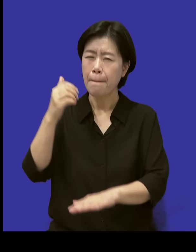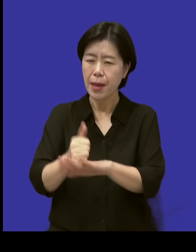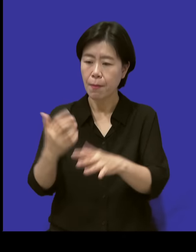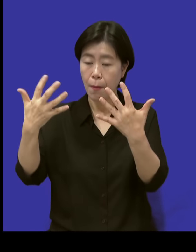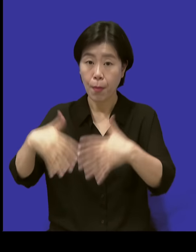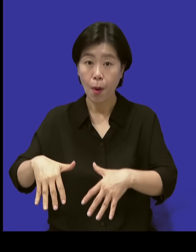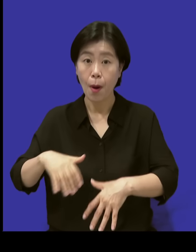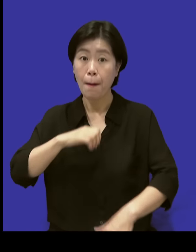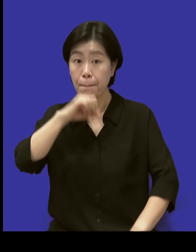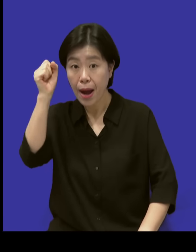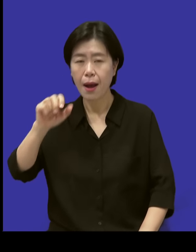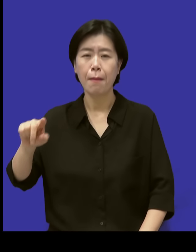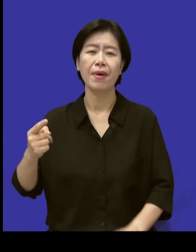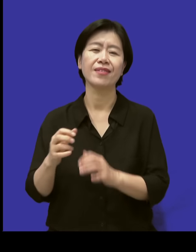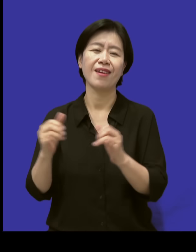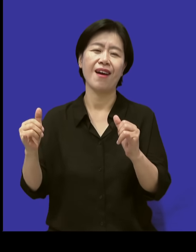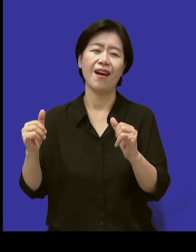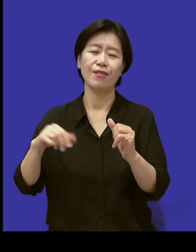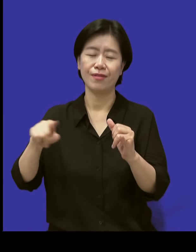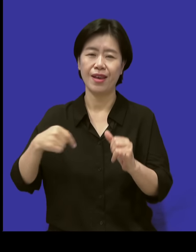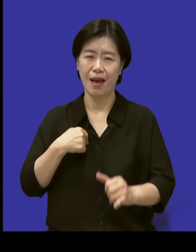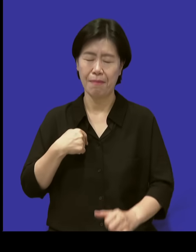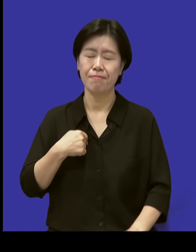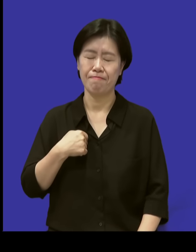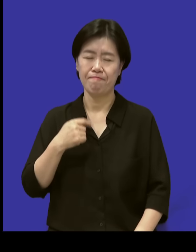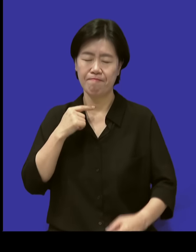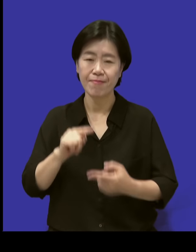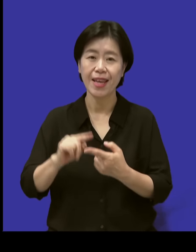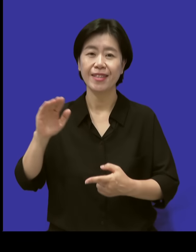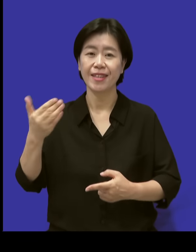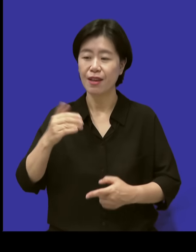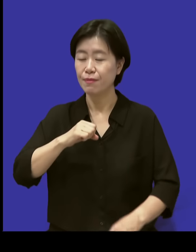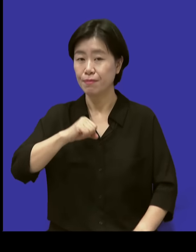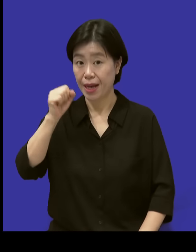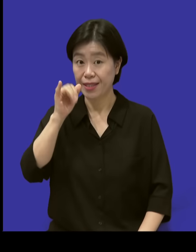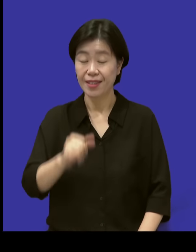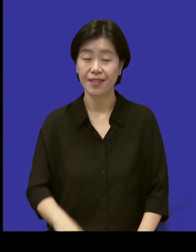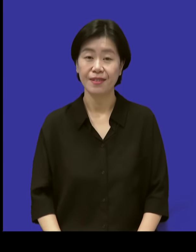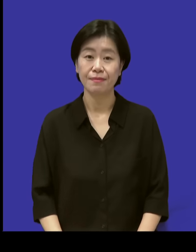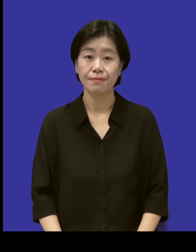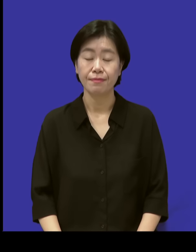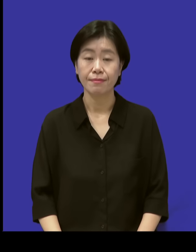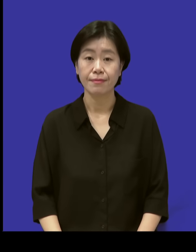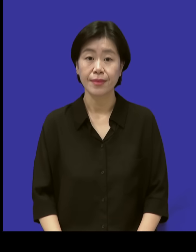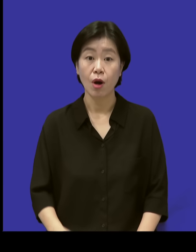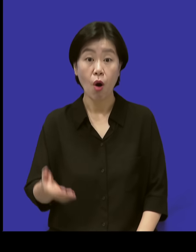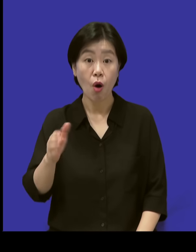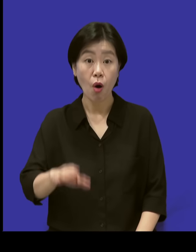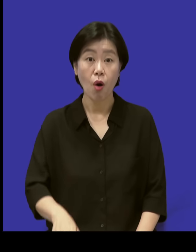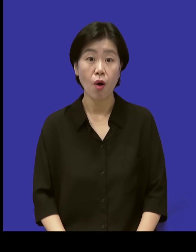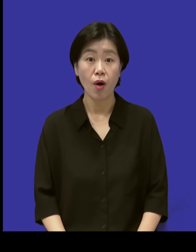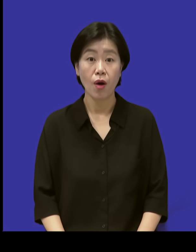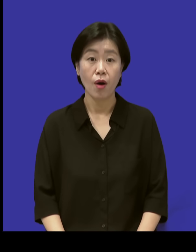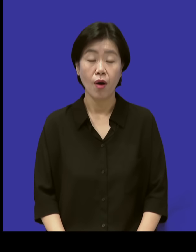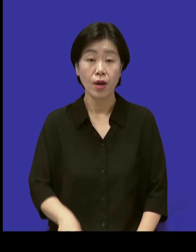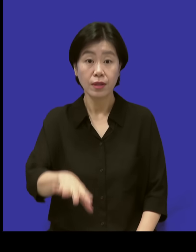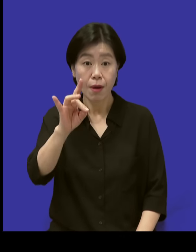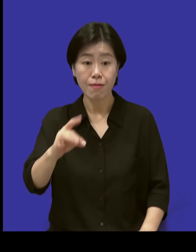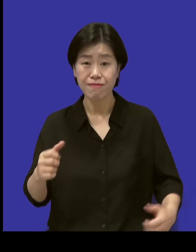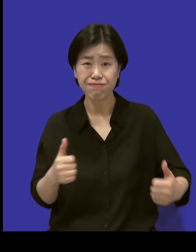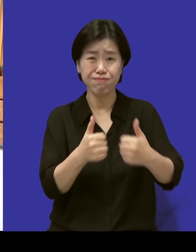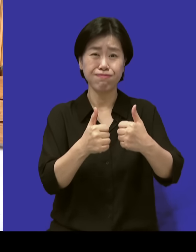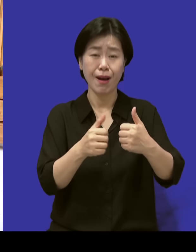광탈을 했죠. 이런 몸으로도 1라운드 탈락. 네, 네. 근데 1라운드 탈락을 하셨지만 그래도 많은 분들에게 깊은 인상을 남기셔서 네, 응원의 댓글이